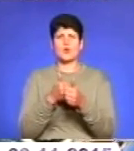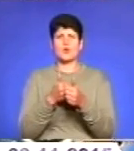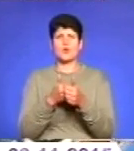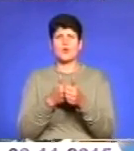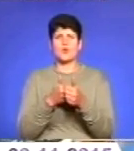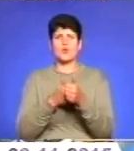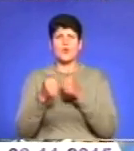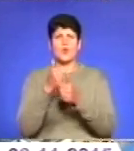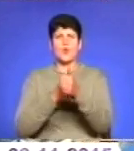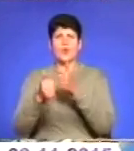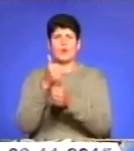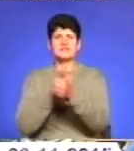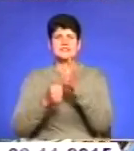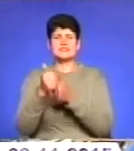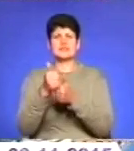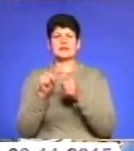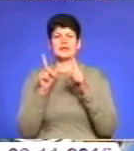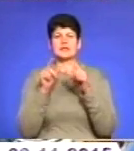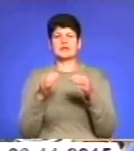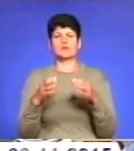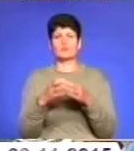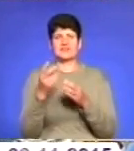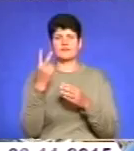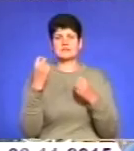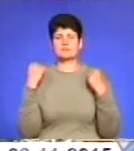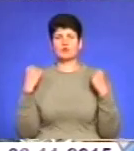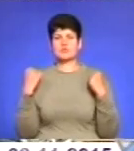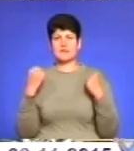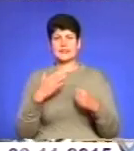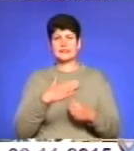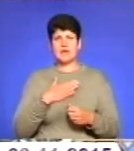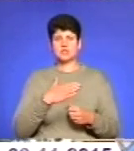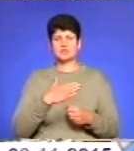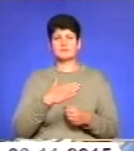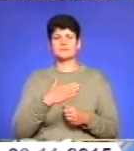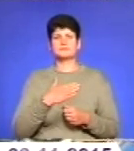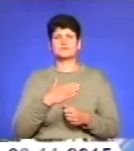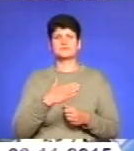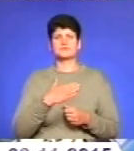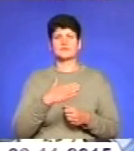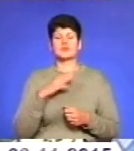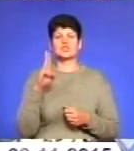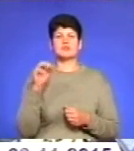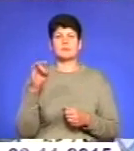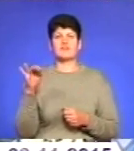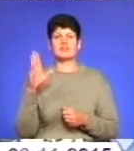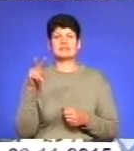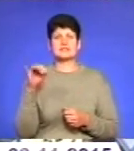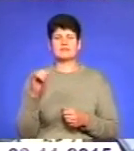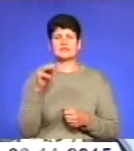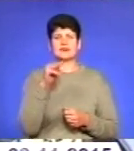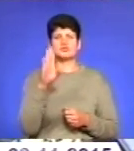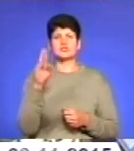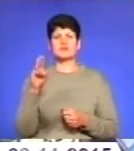еліти, також в команді їхали два спортсмени наших, це Щербань Владислав і Тарас